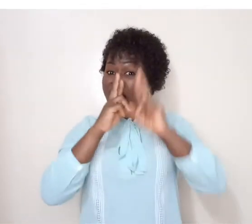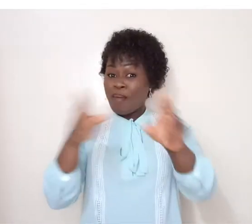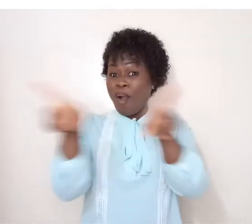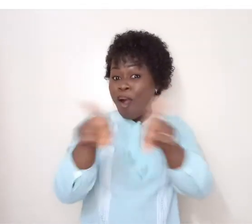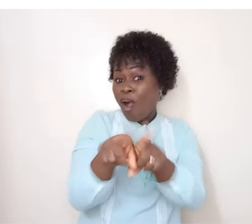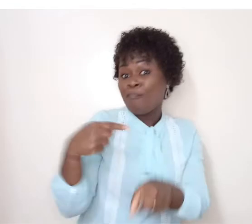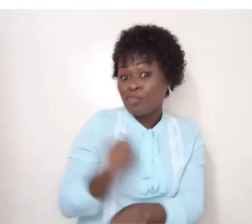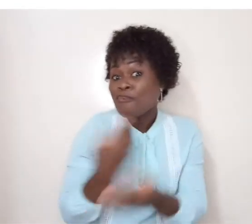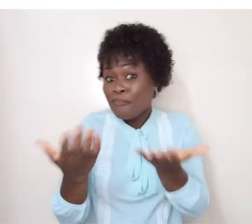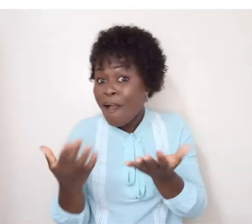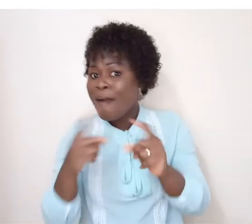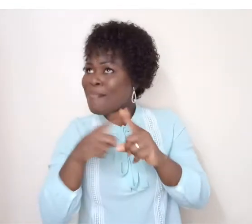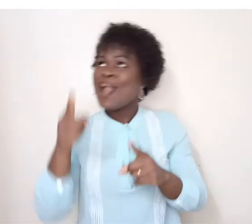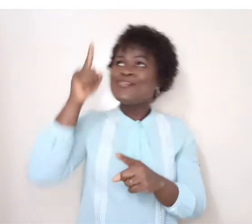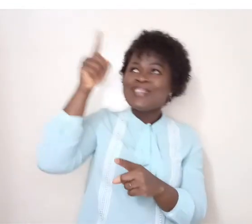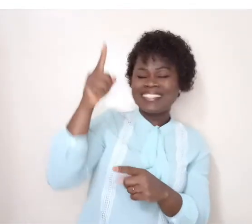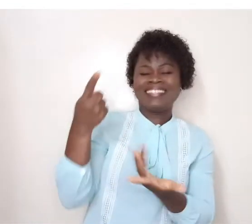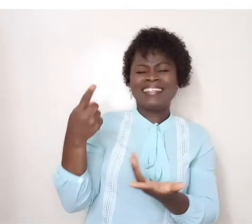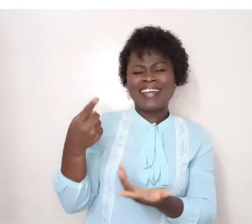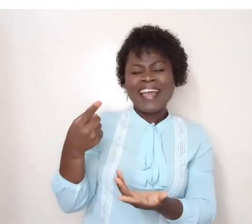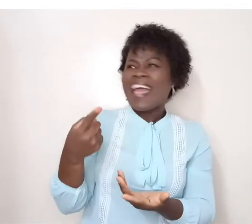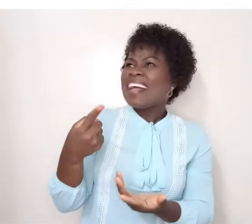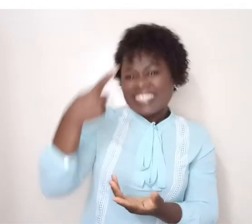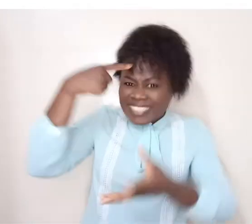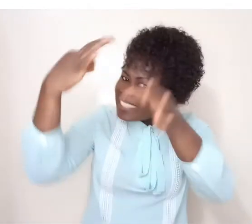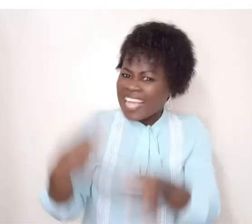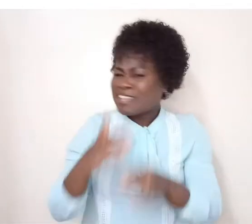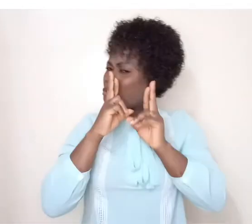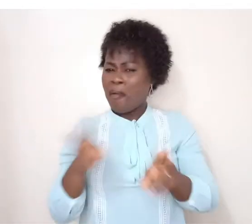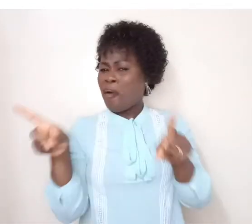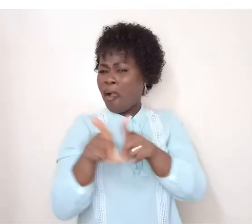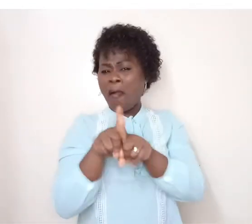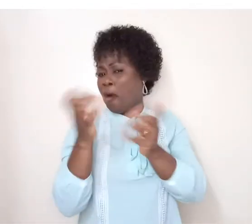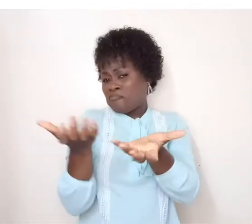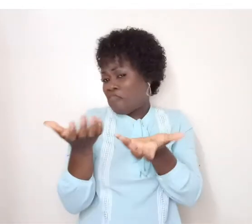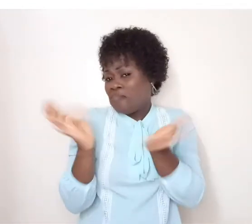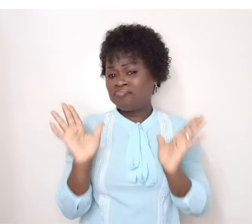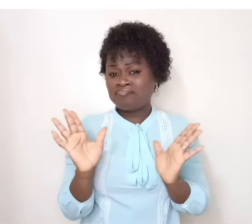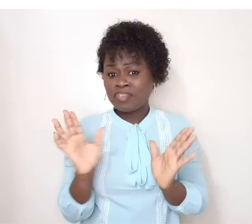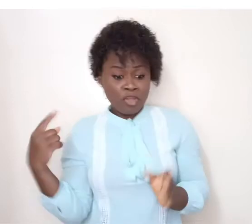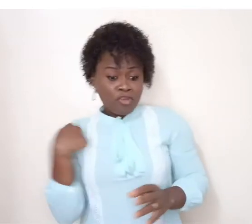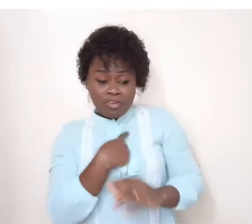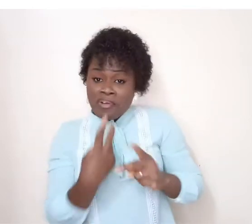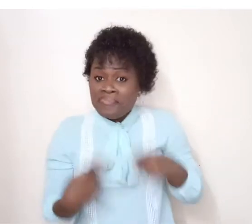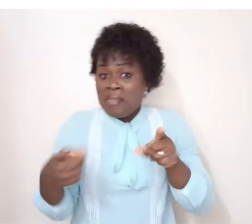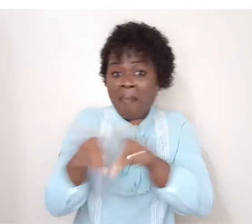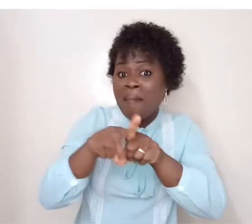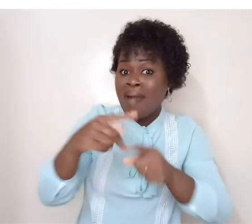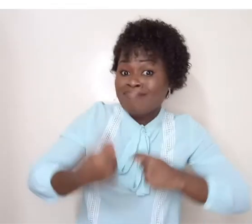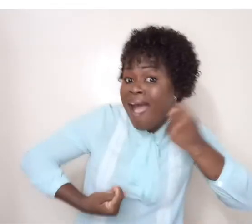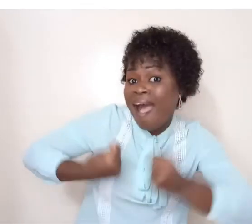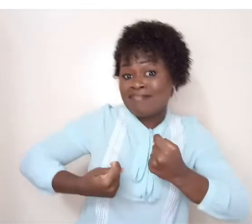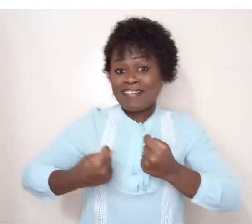il a ses voies à lui et il répond. Si nous comparons nos vies à un théâtre, nous pourrions voir combien derrière